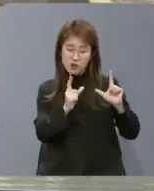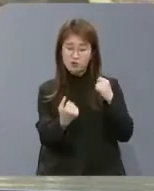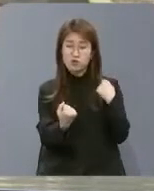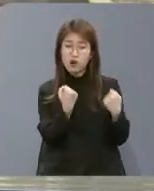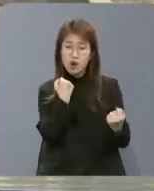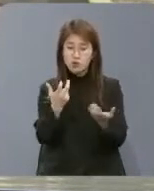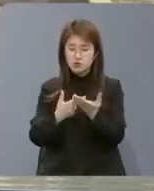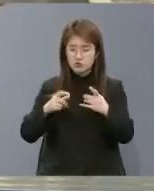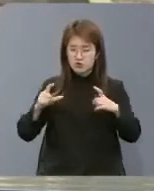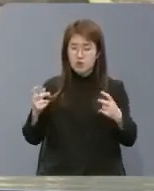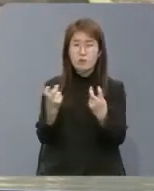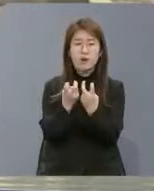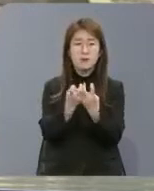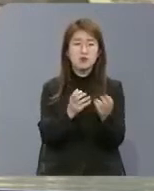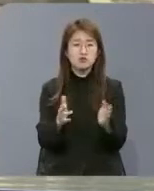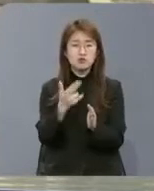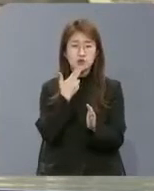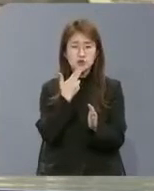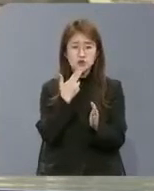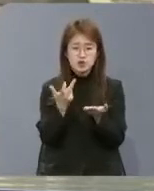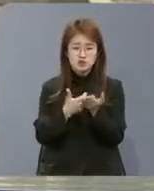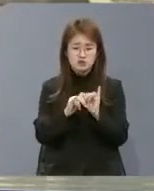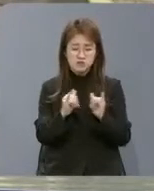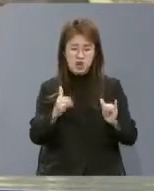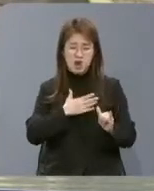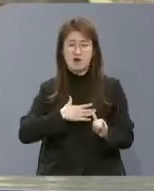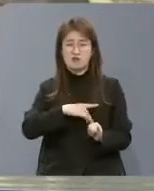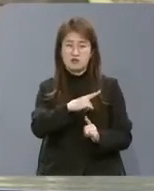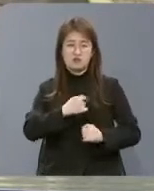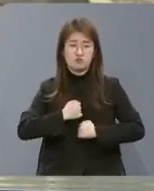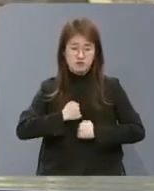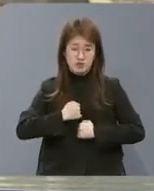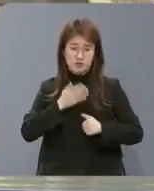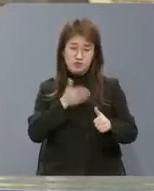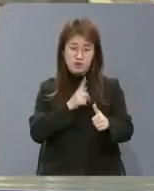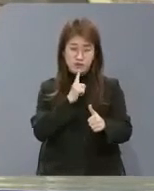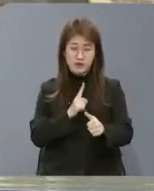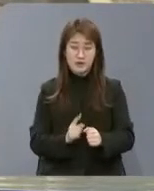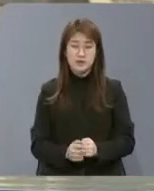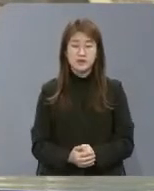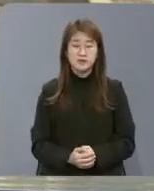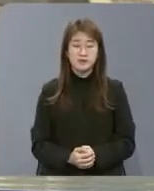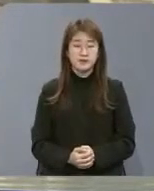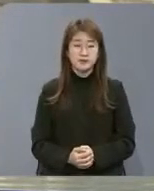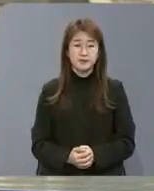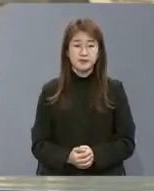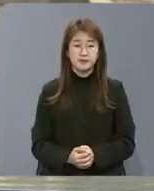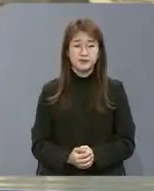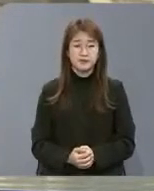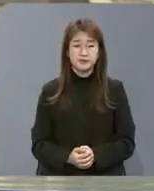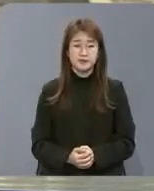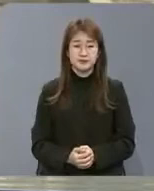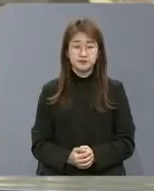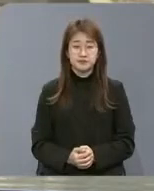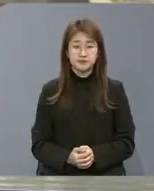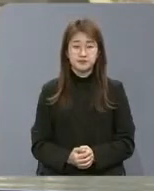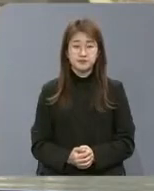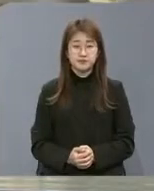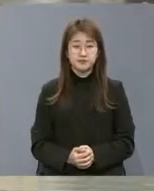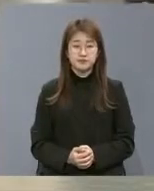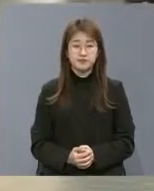제주도는 뚜렷한 대책 없이 도민들의 방역수칙 준수만 부탁하고 있습니다. 나종훈 기자입니다.